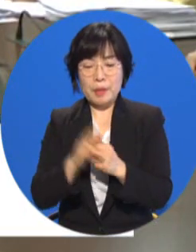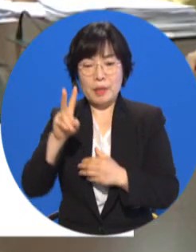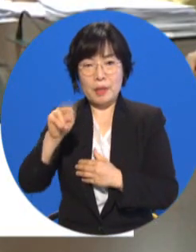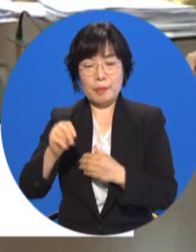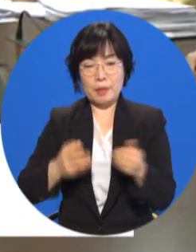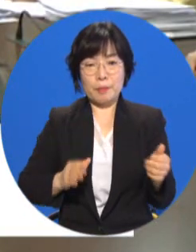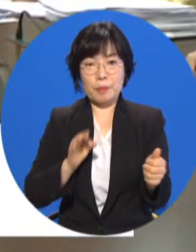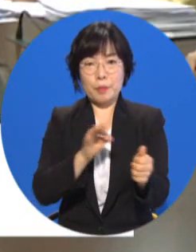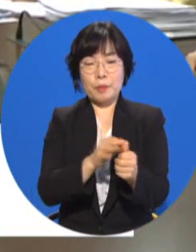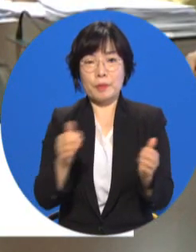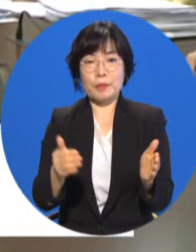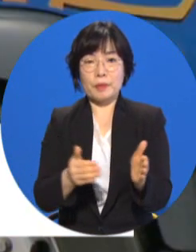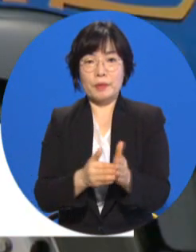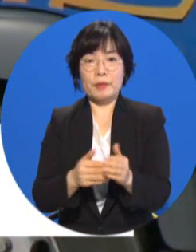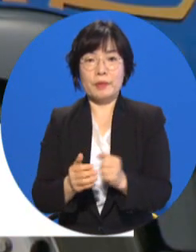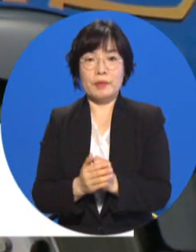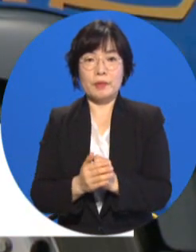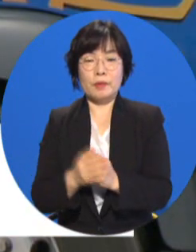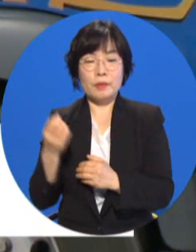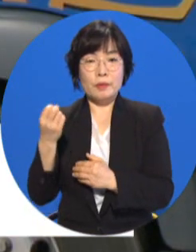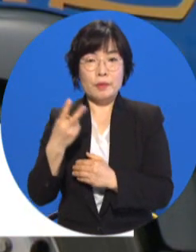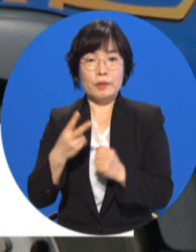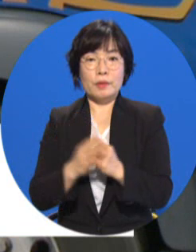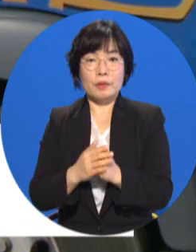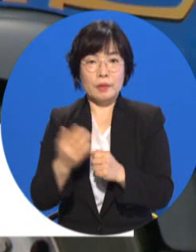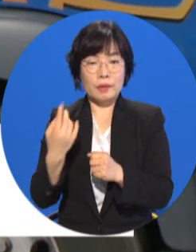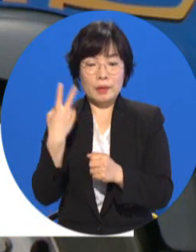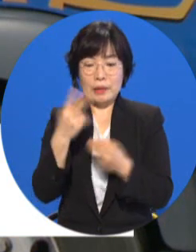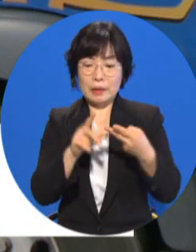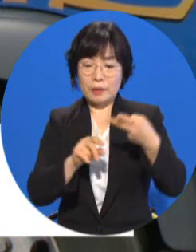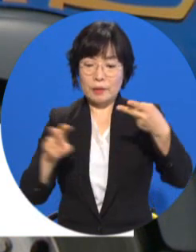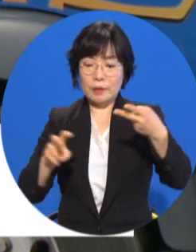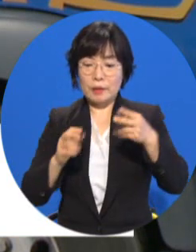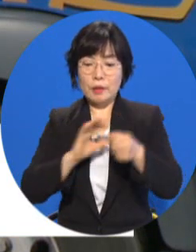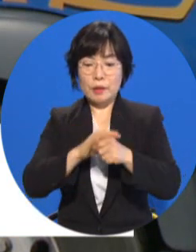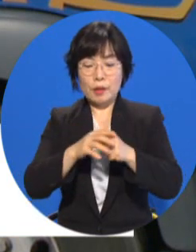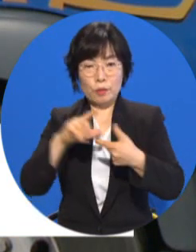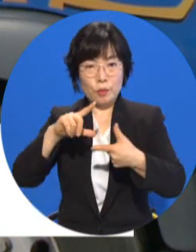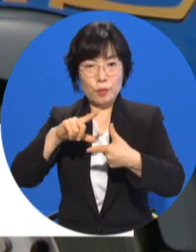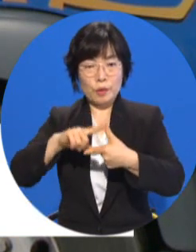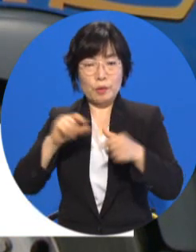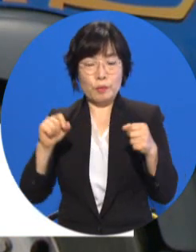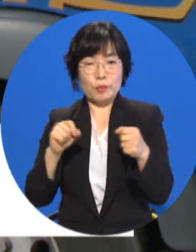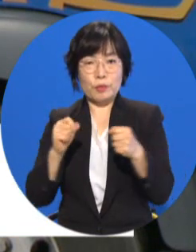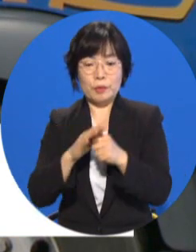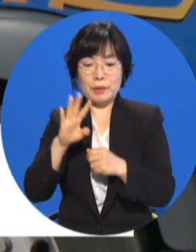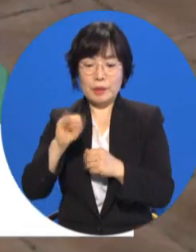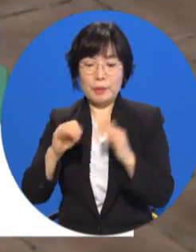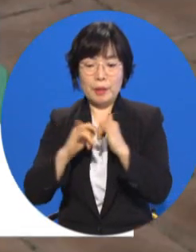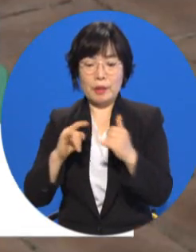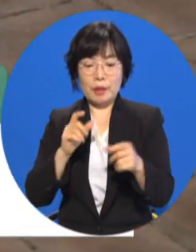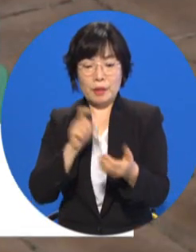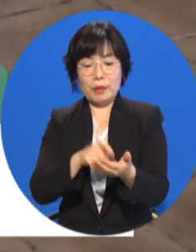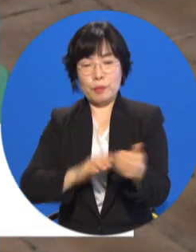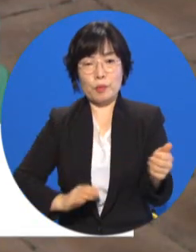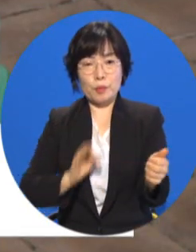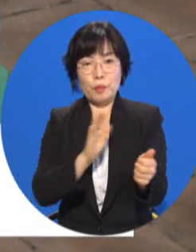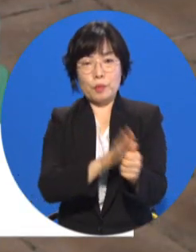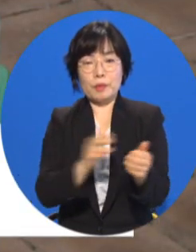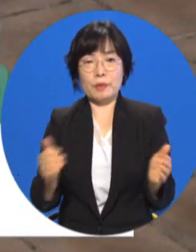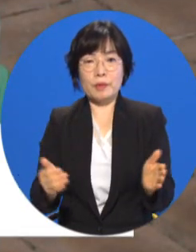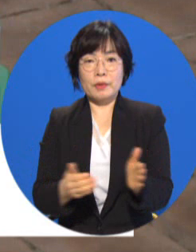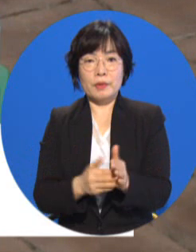2만 개를 지원했습니다. 도는 또 지난 20일 대구 경북 지역에 마스크 4만 개를 긴급 지원한 데